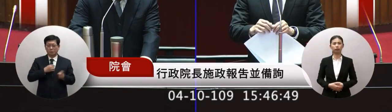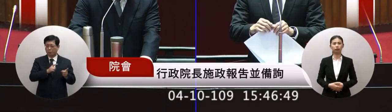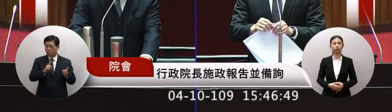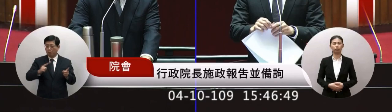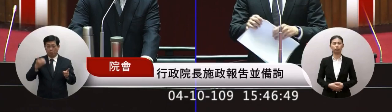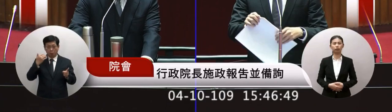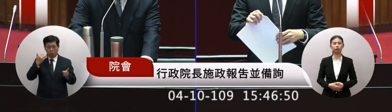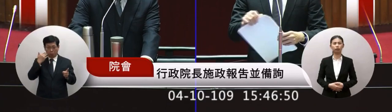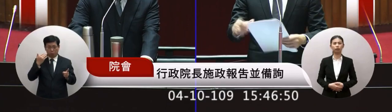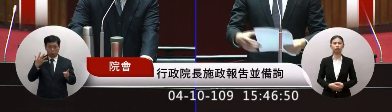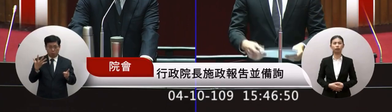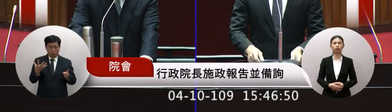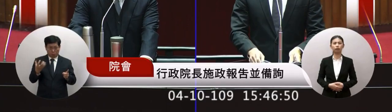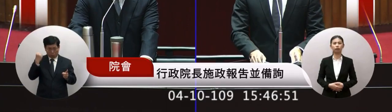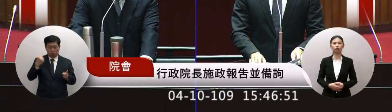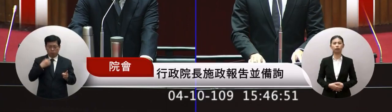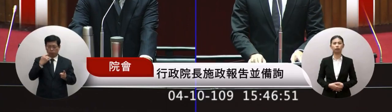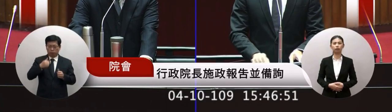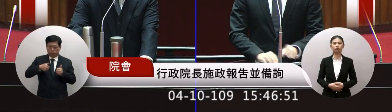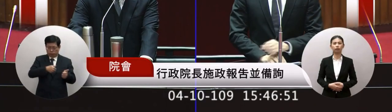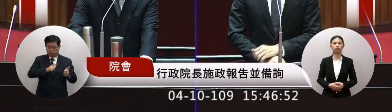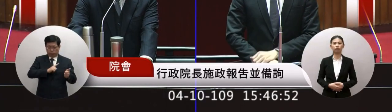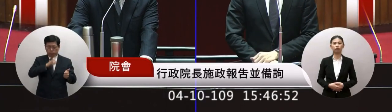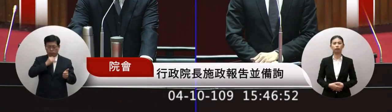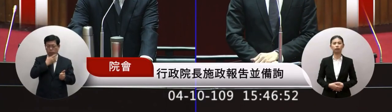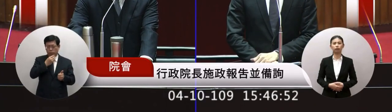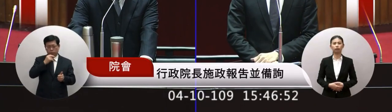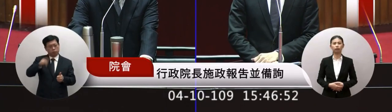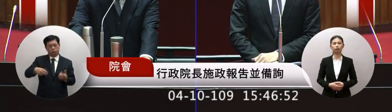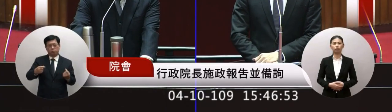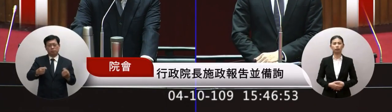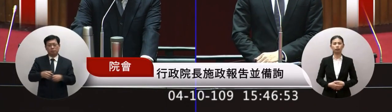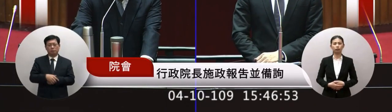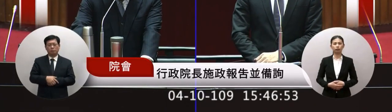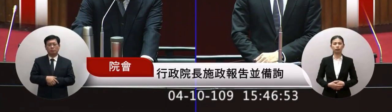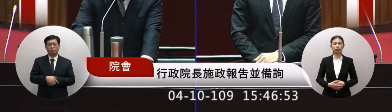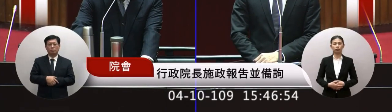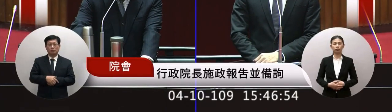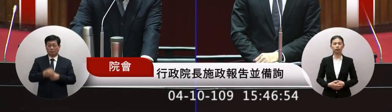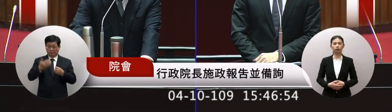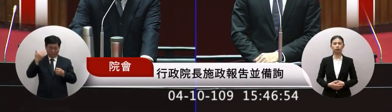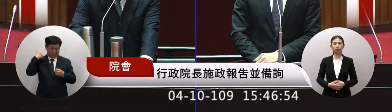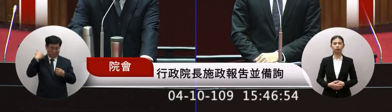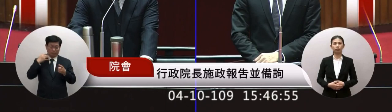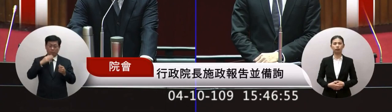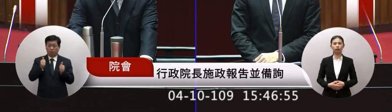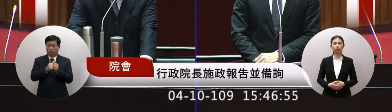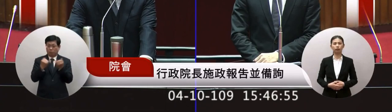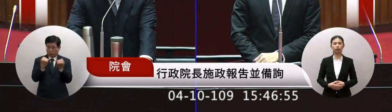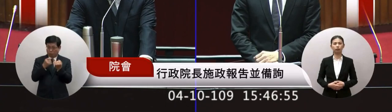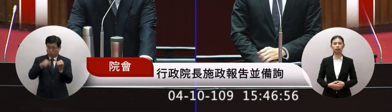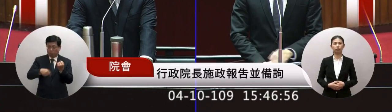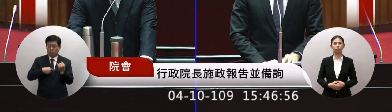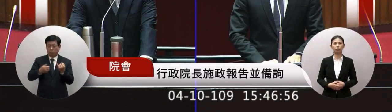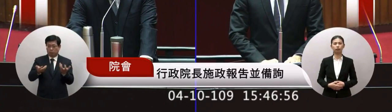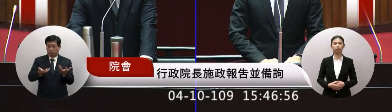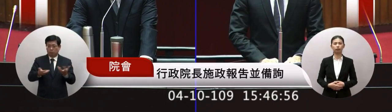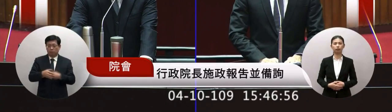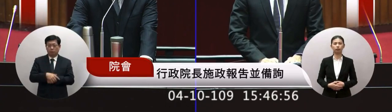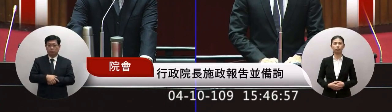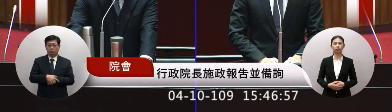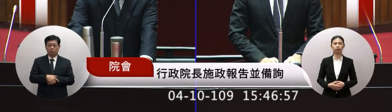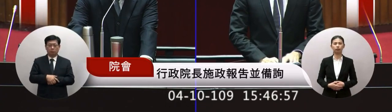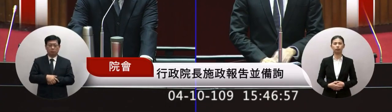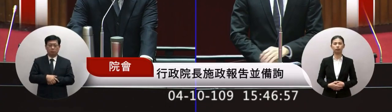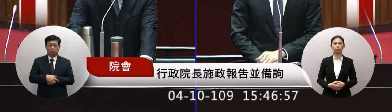有权利追求。伊的幸福，所以伫同性婚姻这个代志，虽然